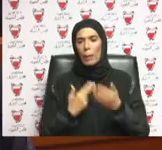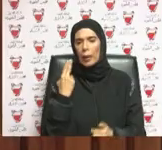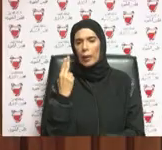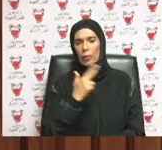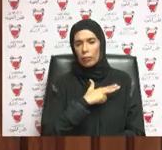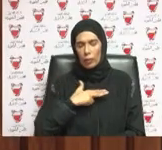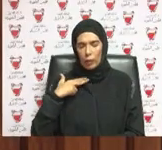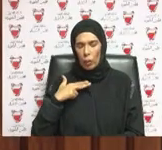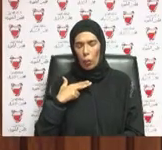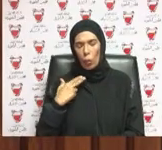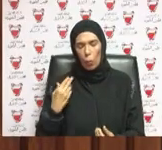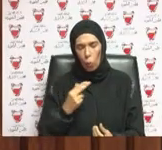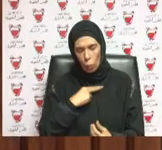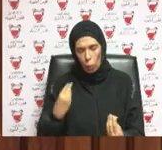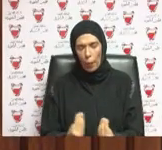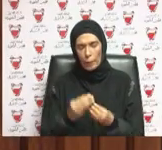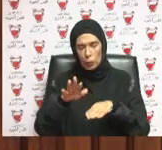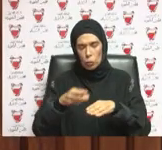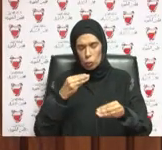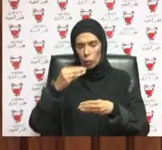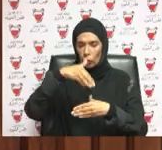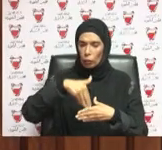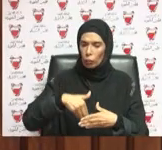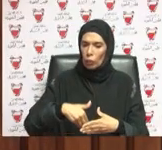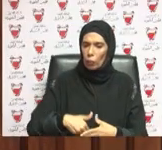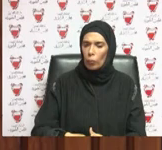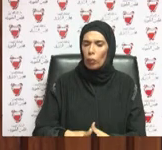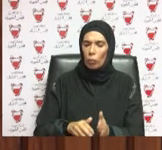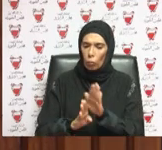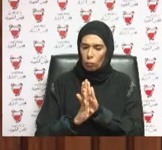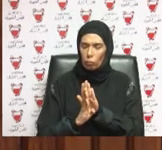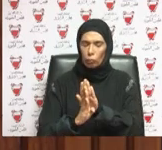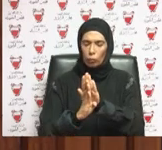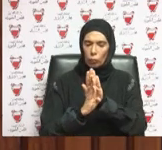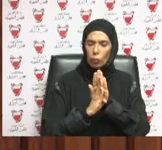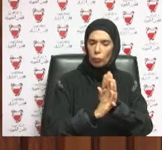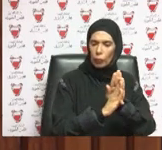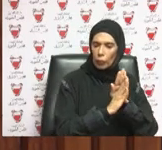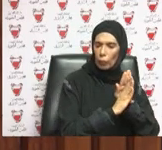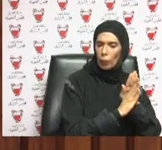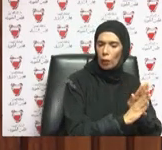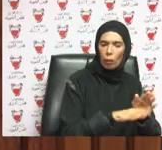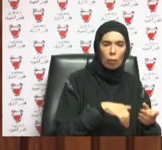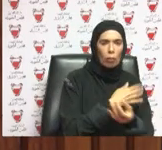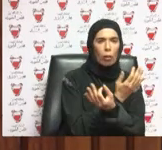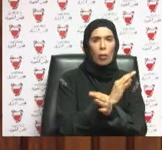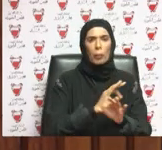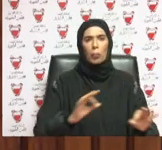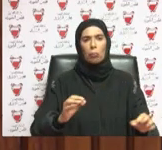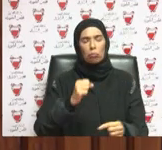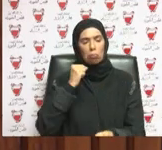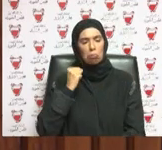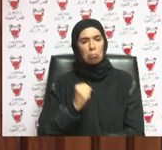التشريعية والتنفيذية وتوفير كافة سبل الدعم لتمكين الجميع من